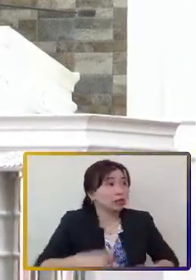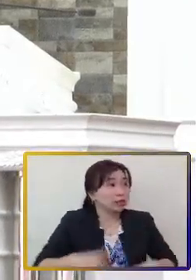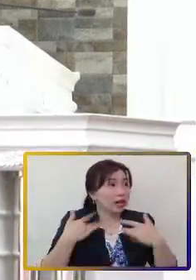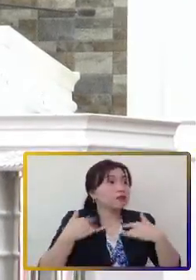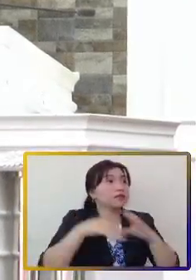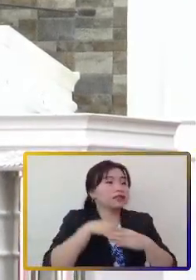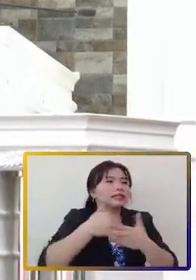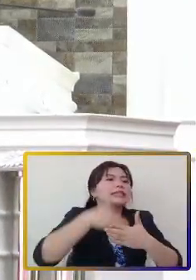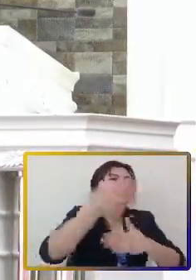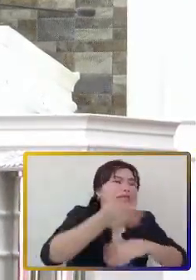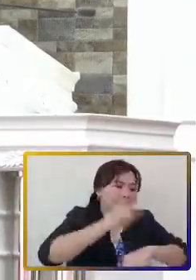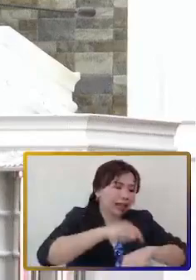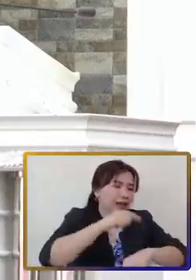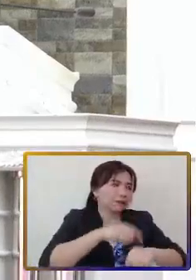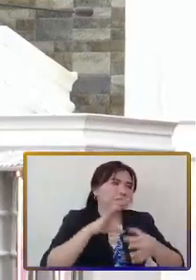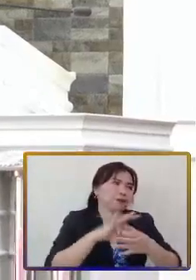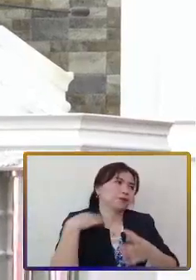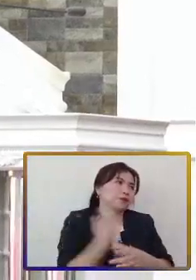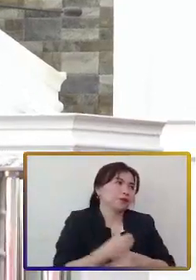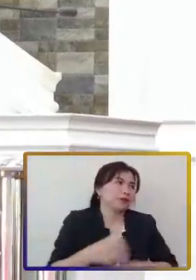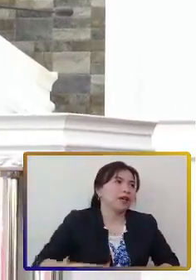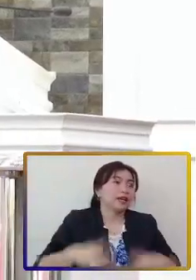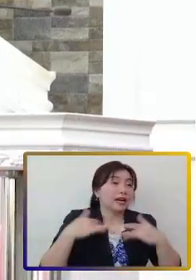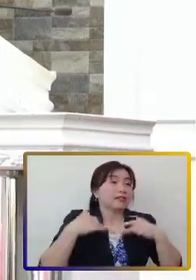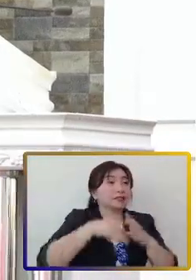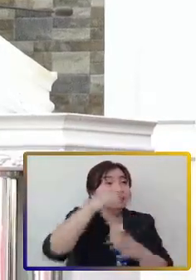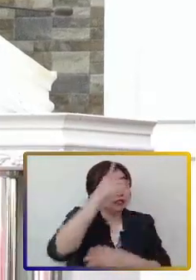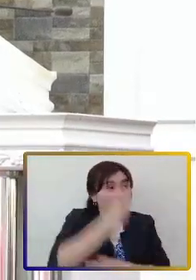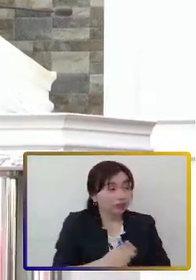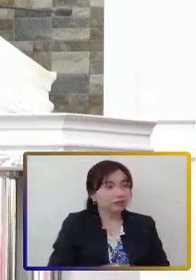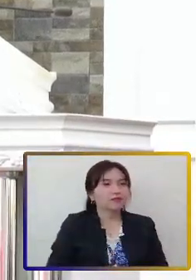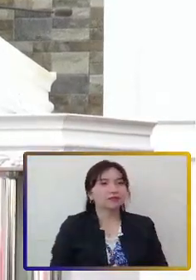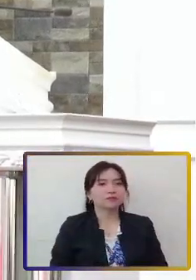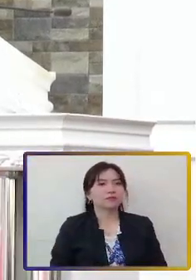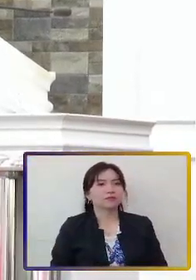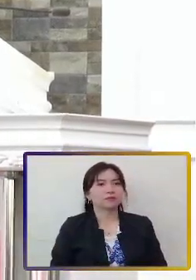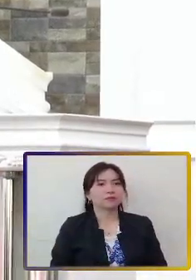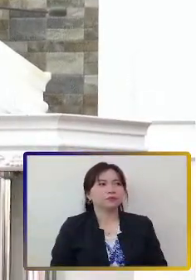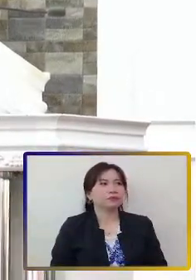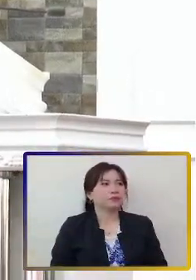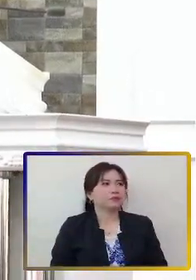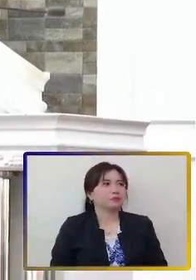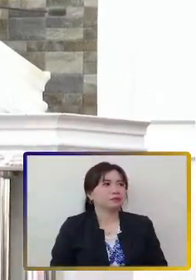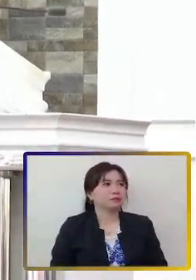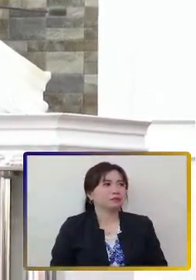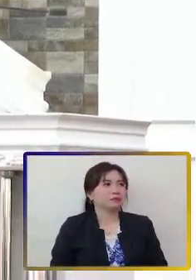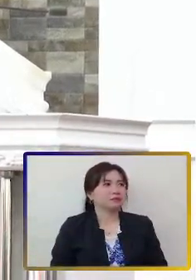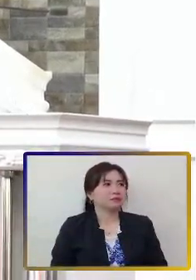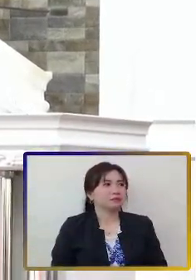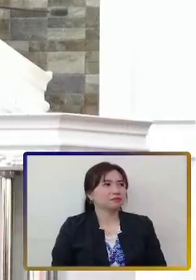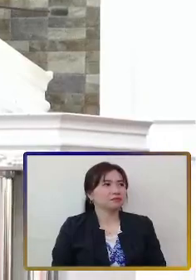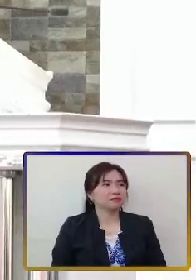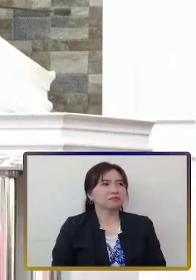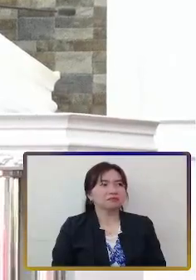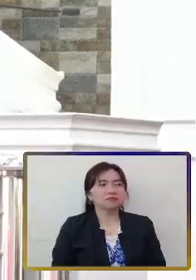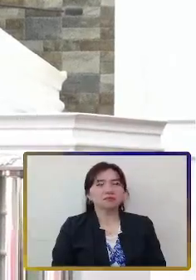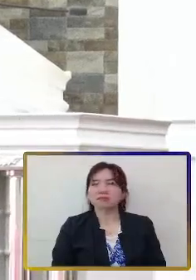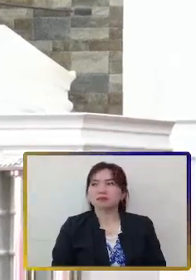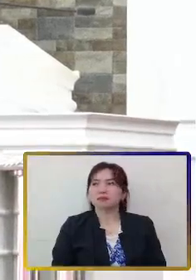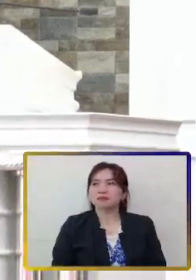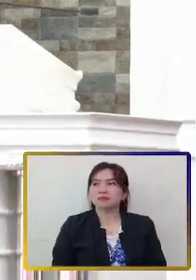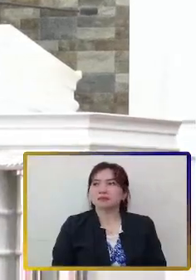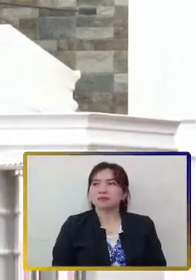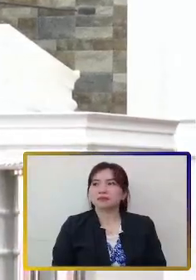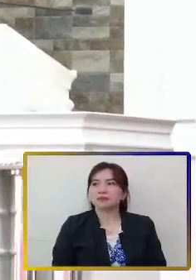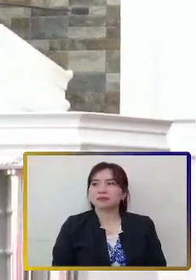the next minute in the next hour in the next day we Mon and years of our life Eh